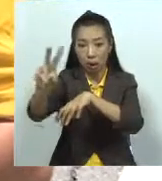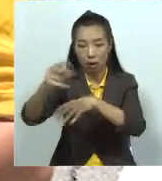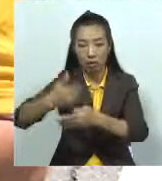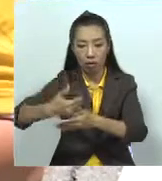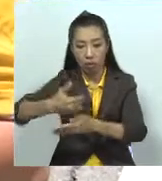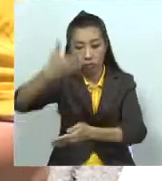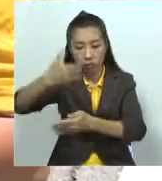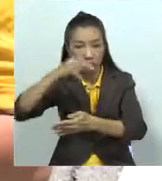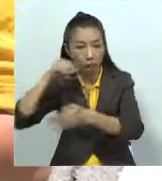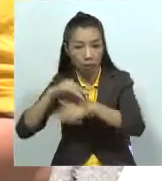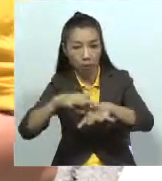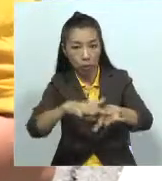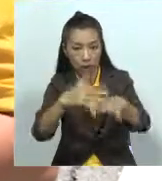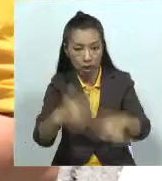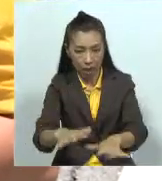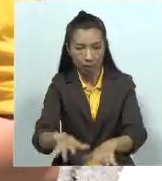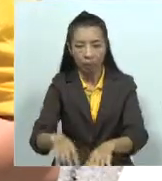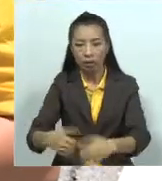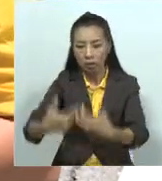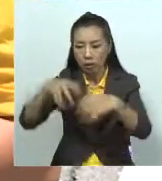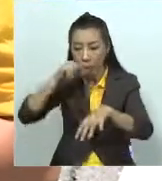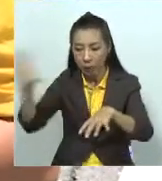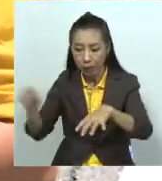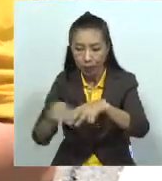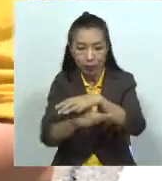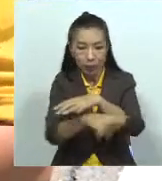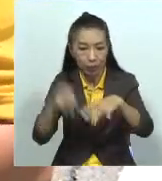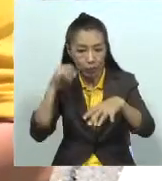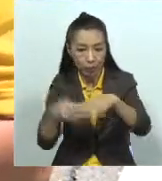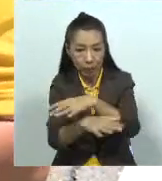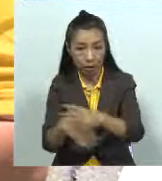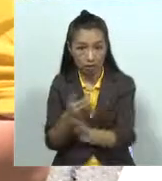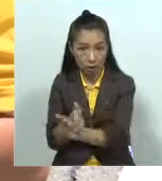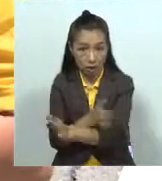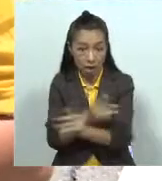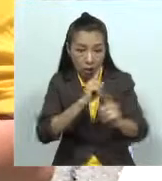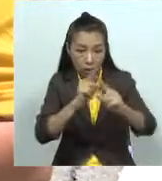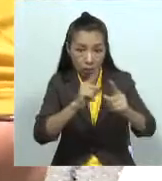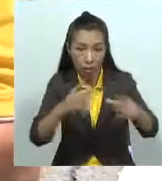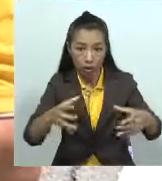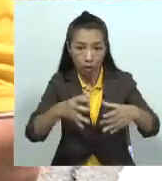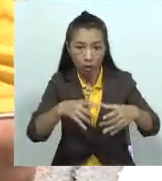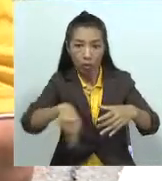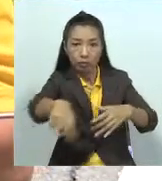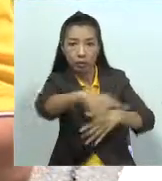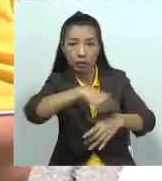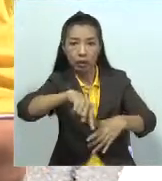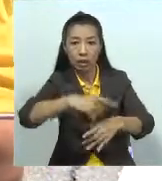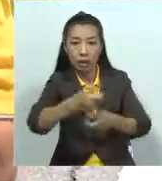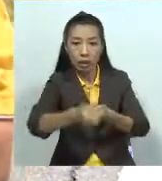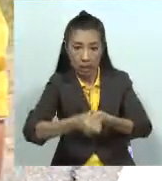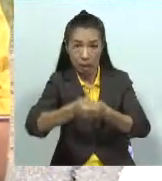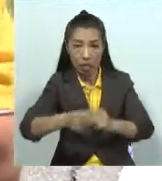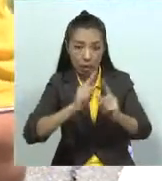ราก็จะมีแผนในการสูบส่งน้ำไปตามรอบตามที่มีการคุยกับกลุ่มบริหารผู้ใช้น้ำของกรมชลประท